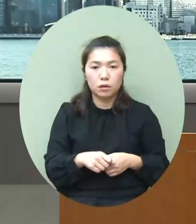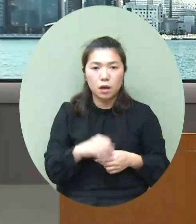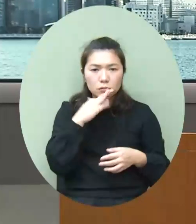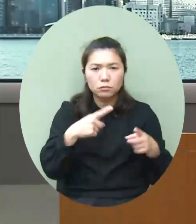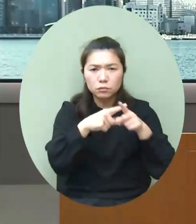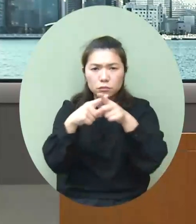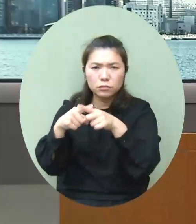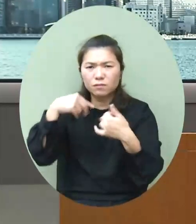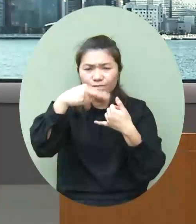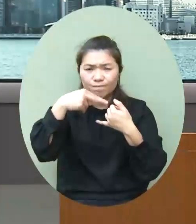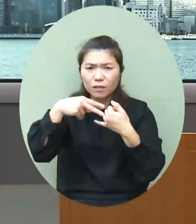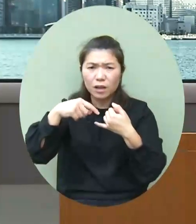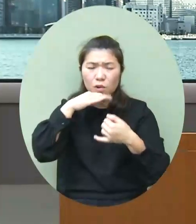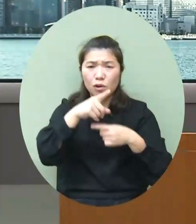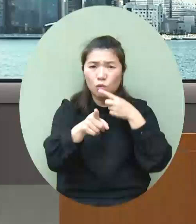百例